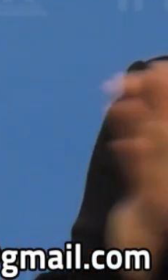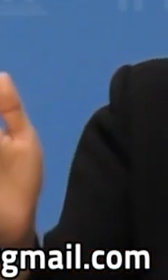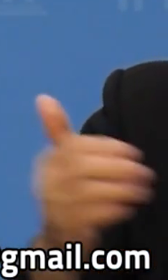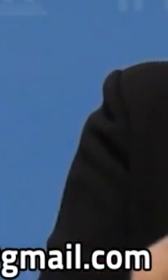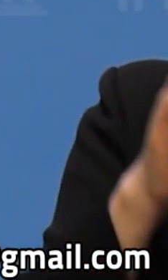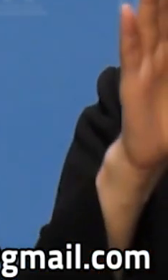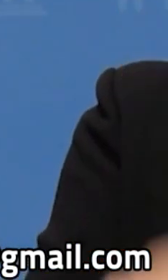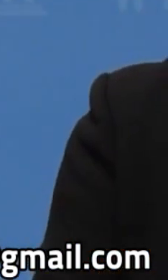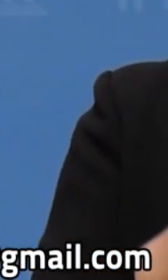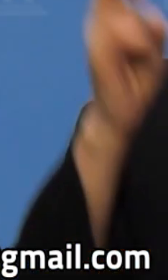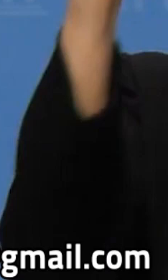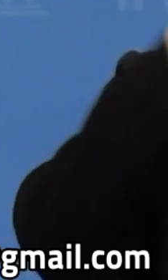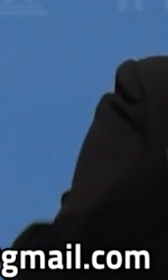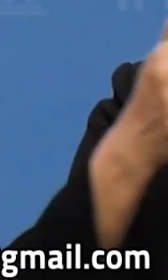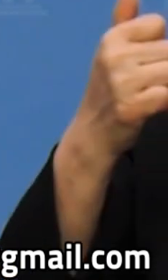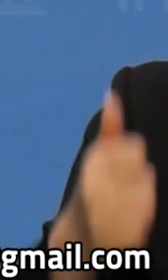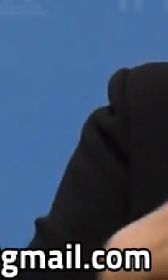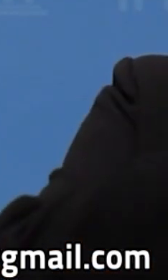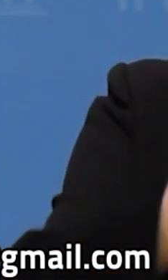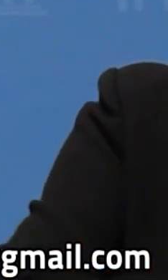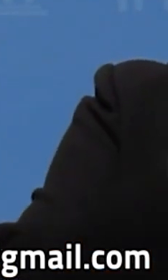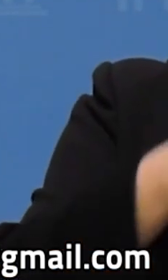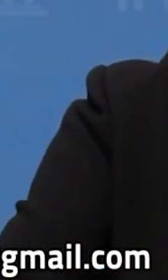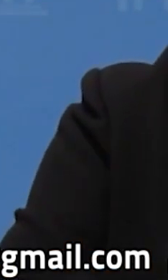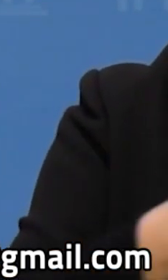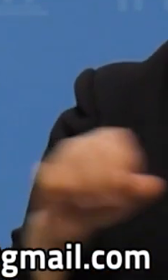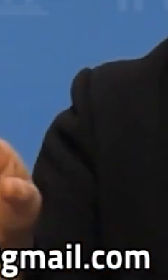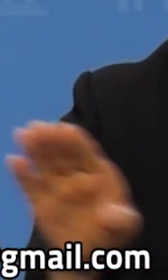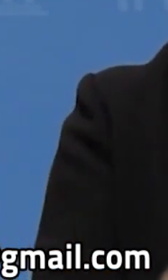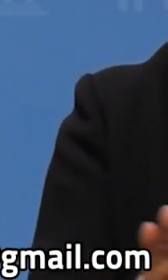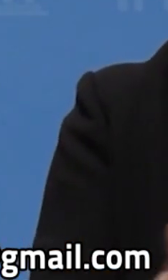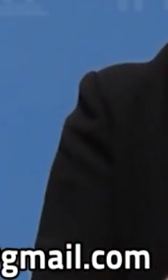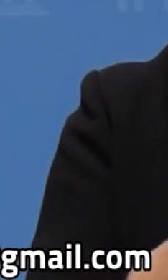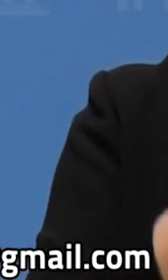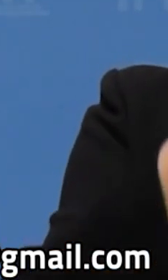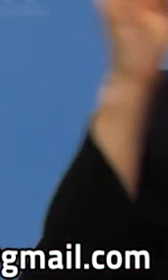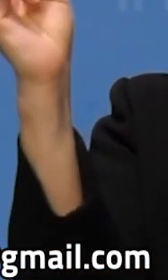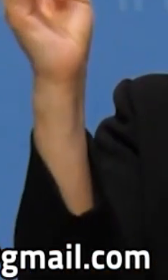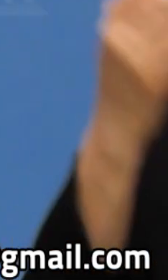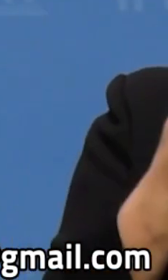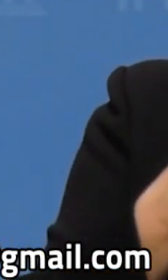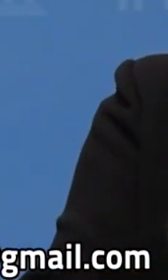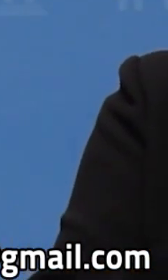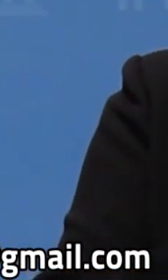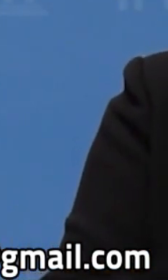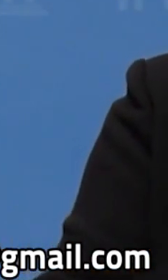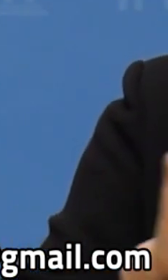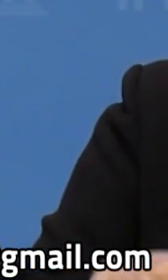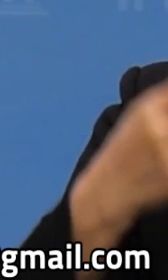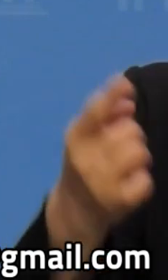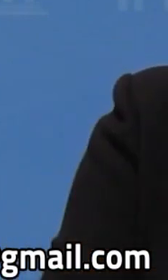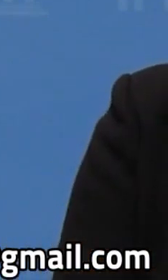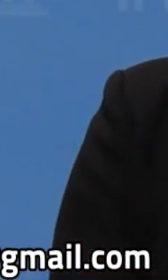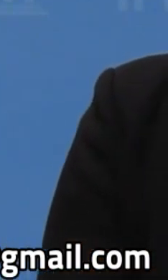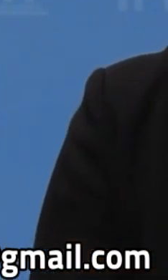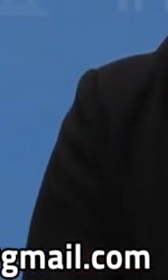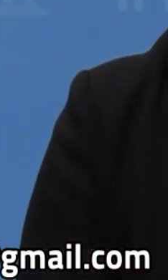이유로 오전 재판에 마음대로 불출석하고 오후에야 늦잠